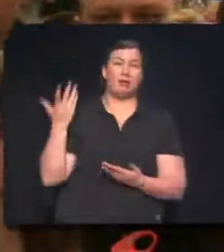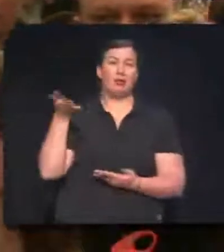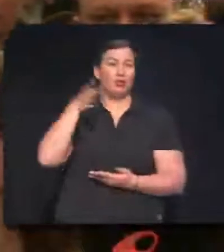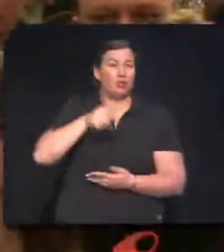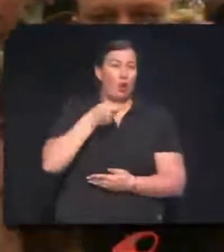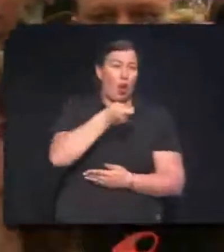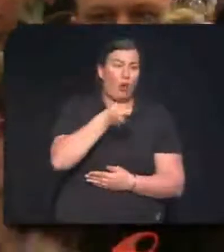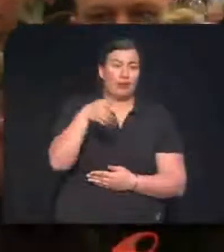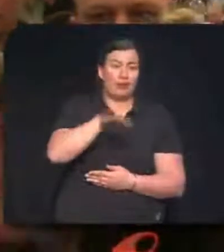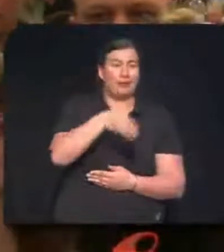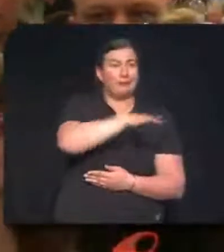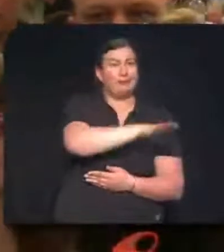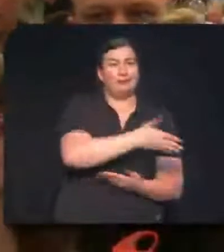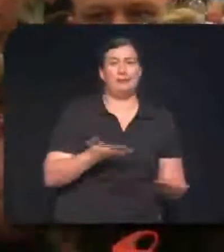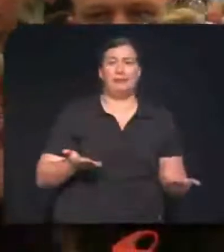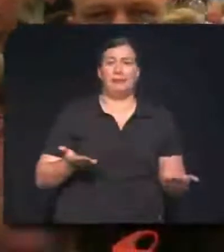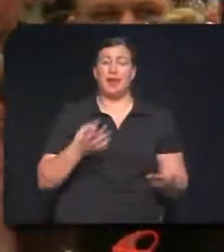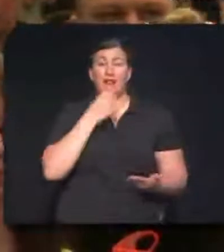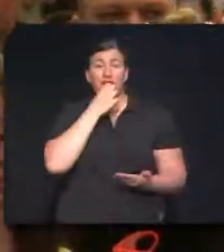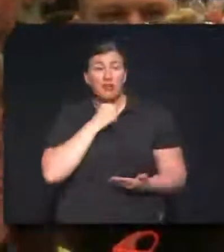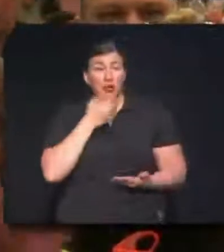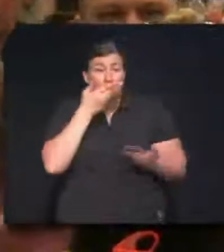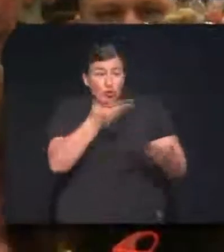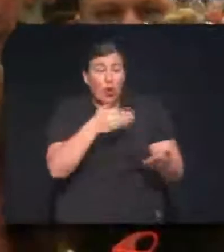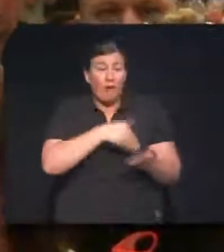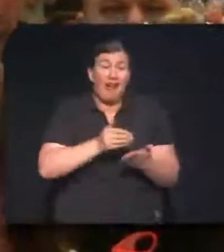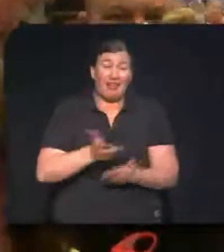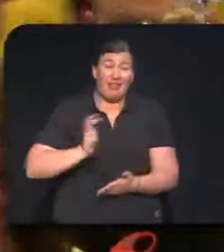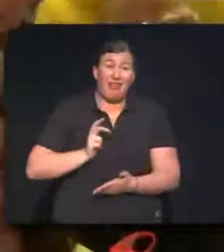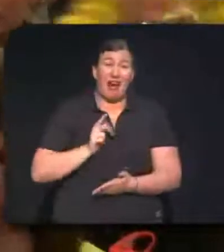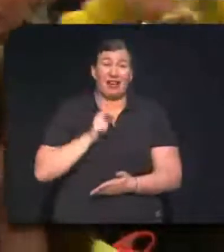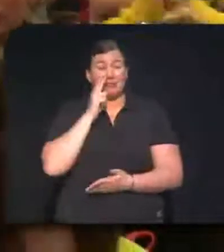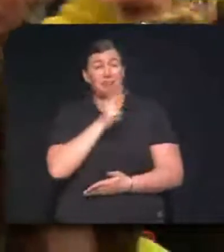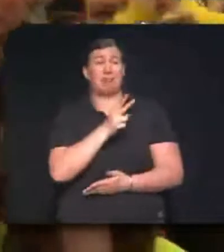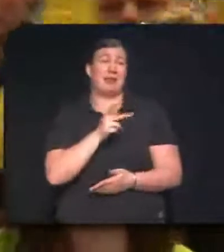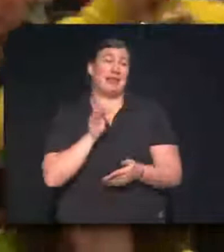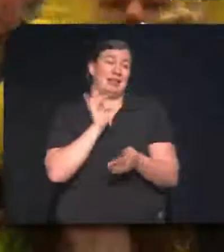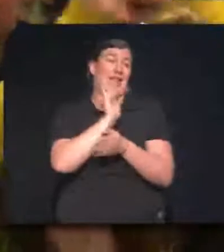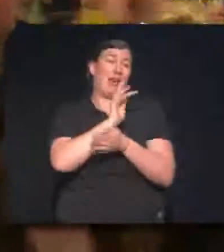wir gegen den Antrag wenn wir das nicht wollen eine Stimme für den Alltag danke